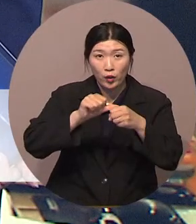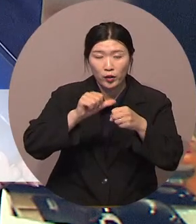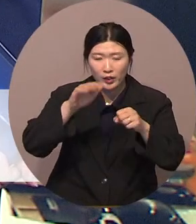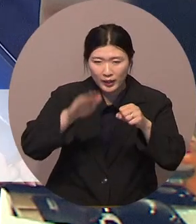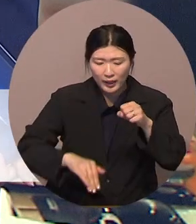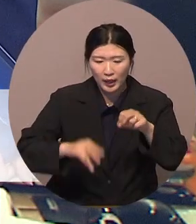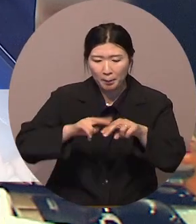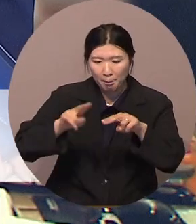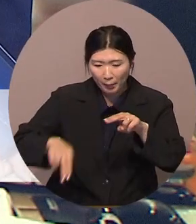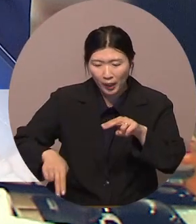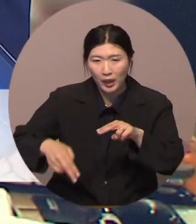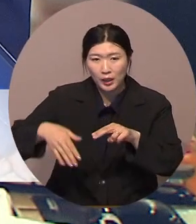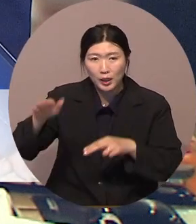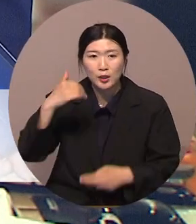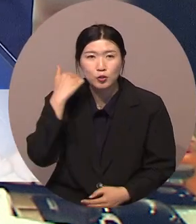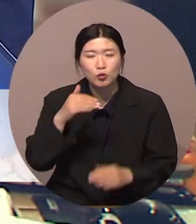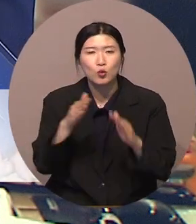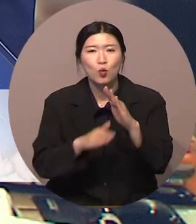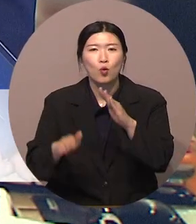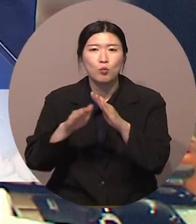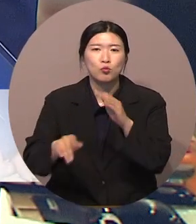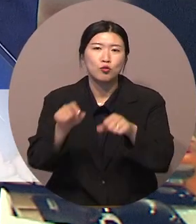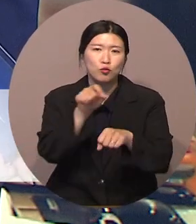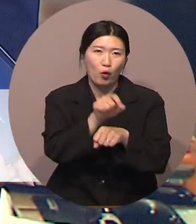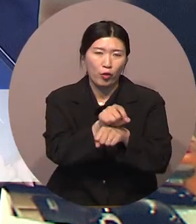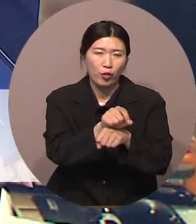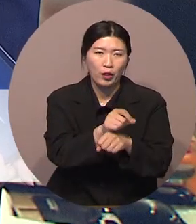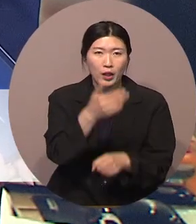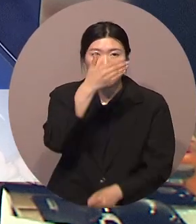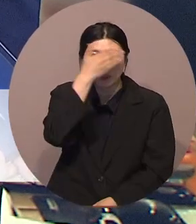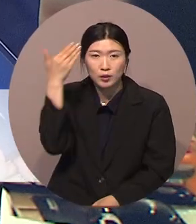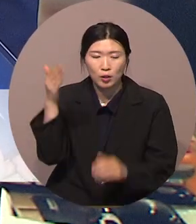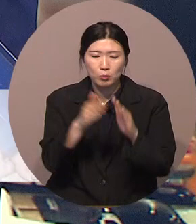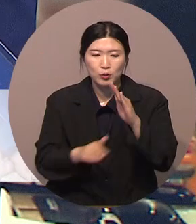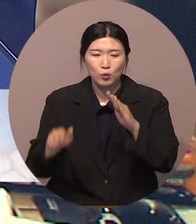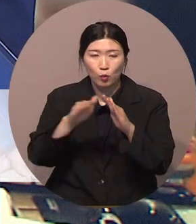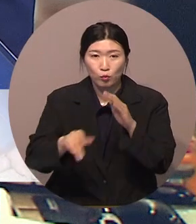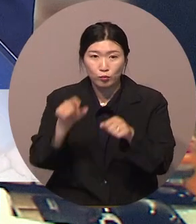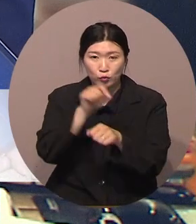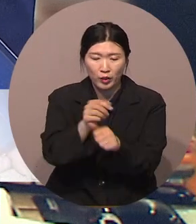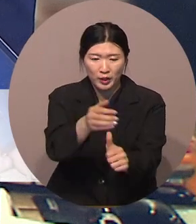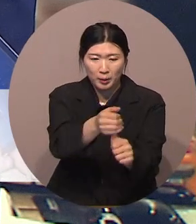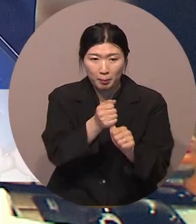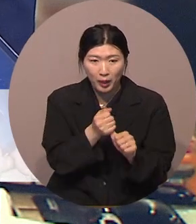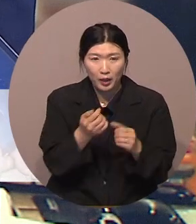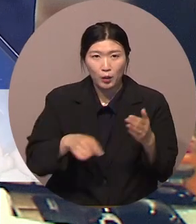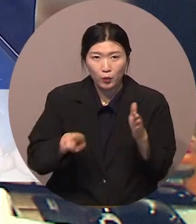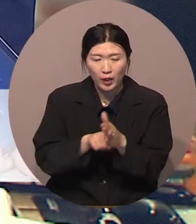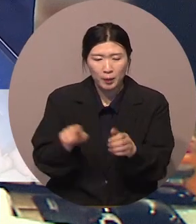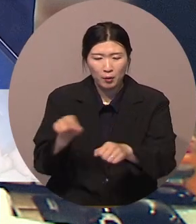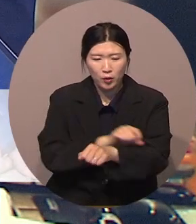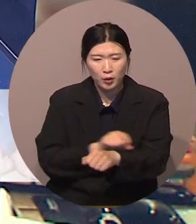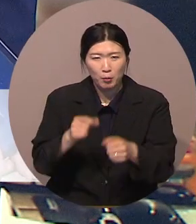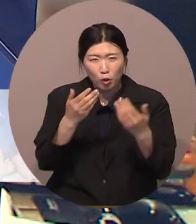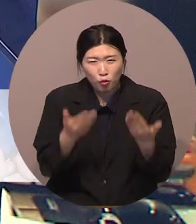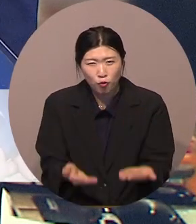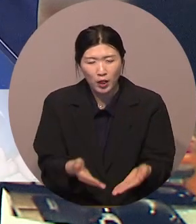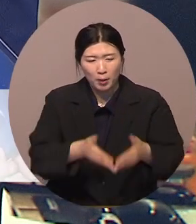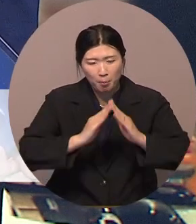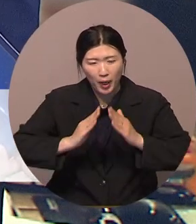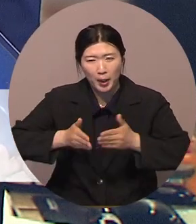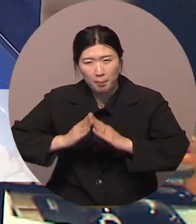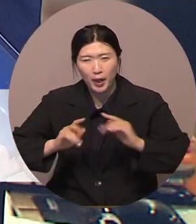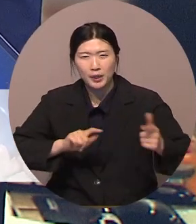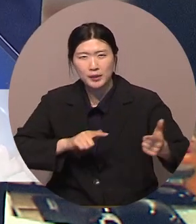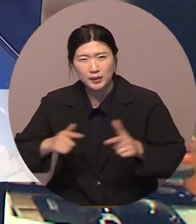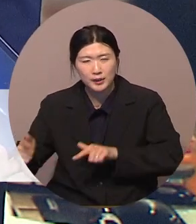있습니다 자치 단체마다 이른바 mg 공무원을 붙잡기 위해 특별 휴가를 만드는 등 안간힘을 쓰고 있습니다